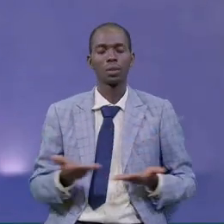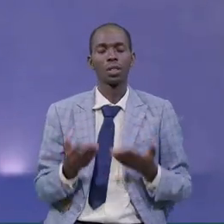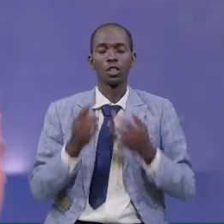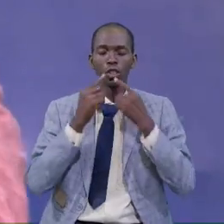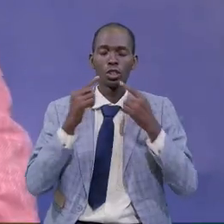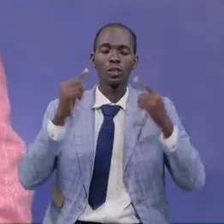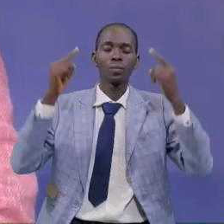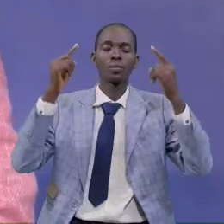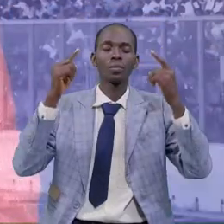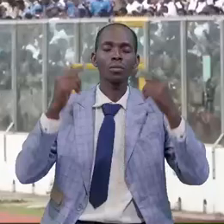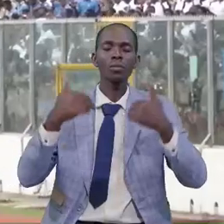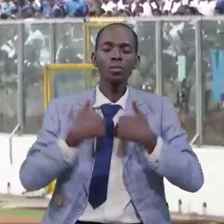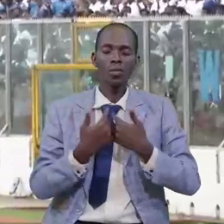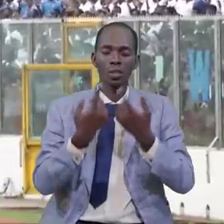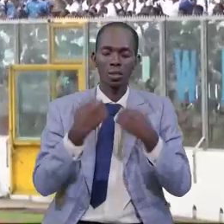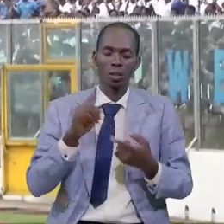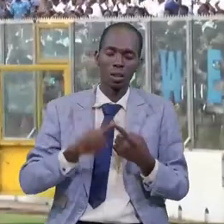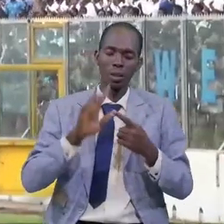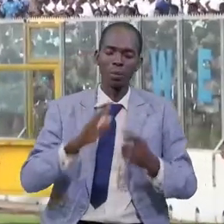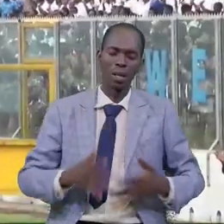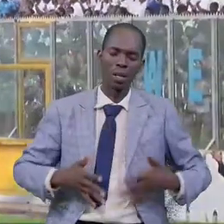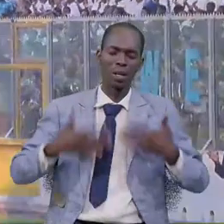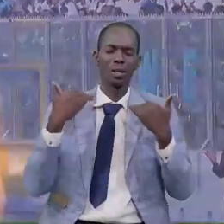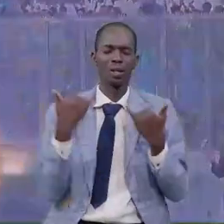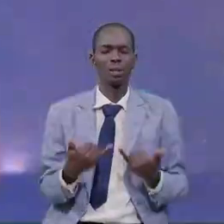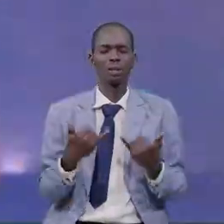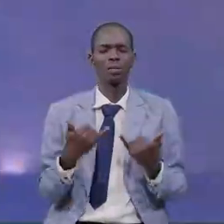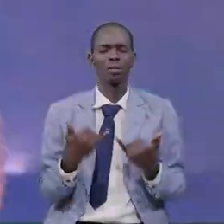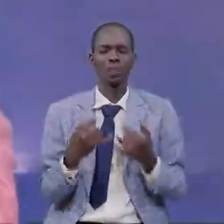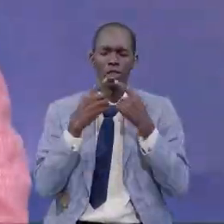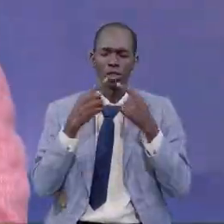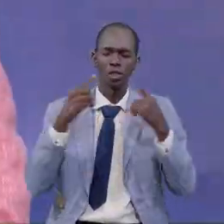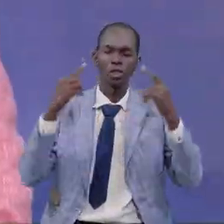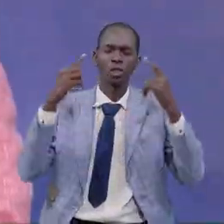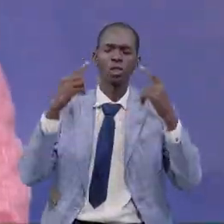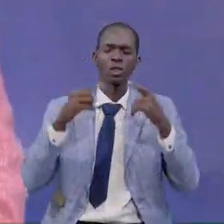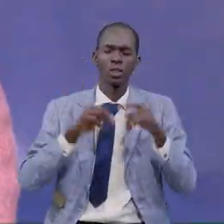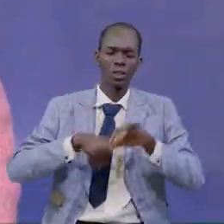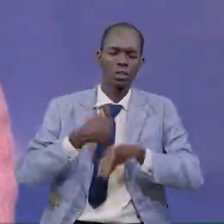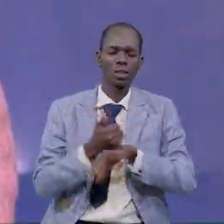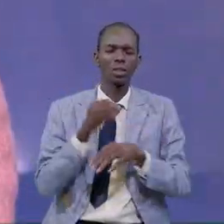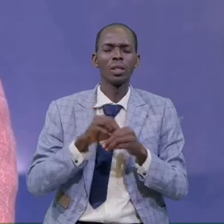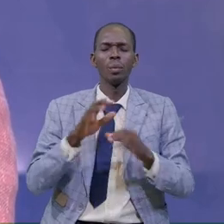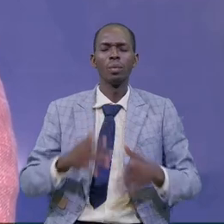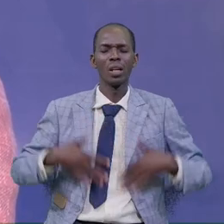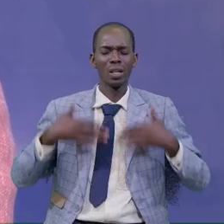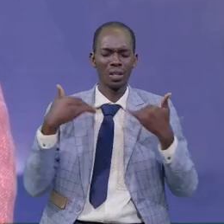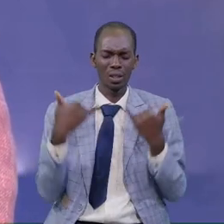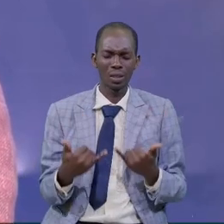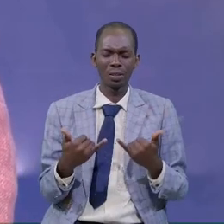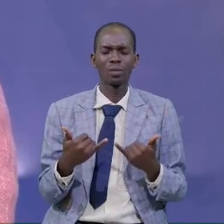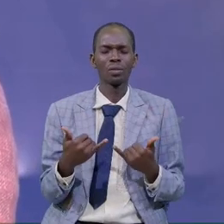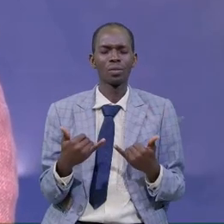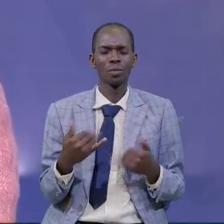succès est venu pour toi. Le succès est établi dans ta vie.